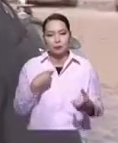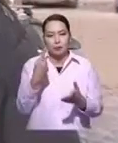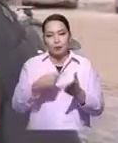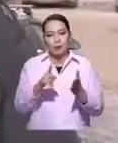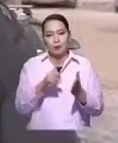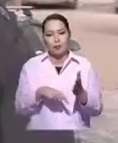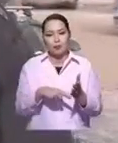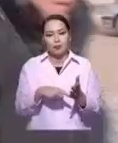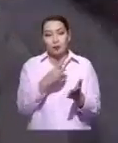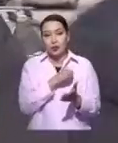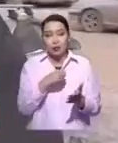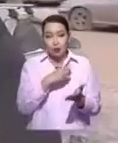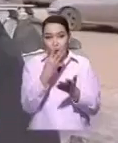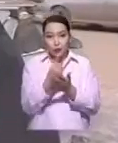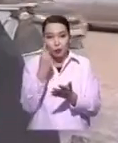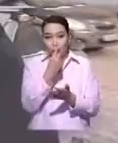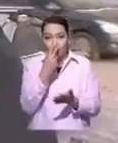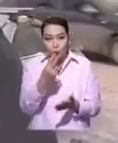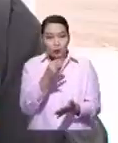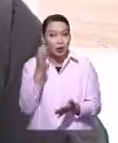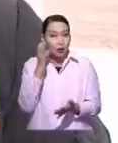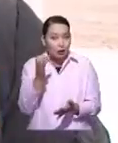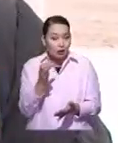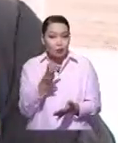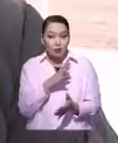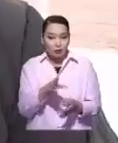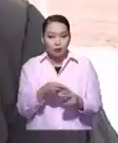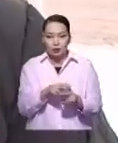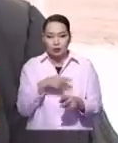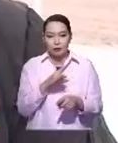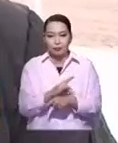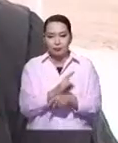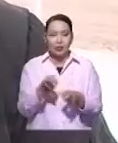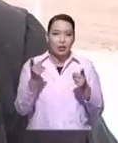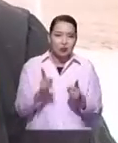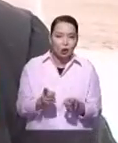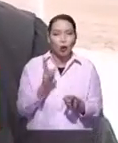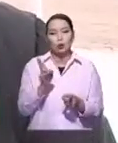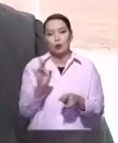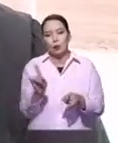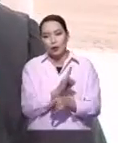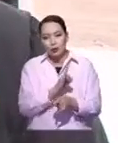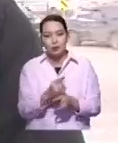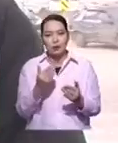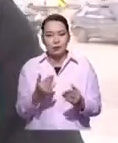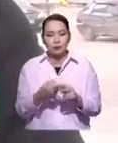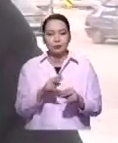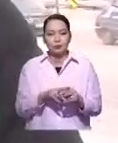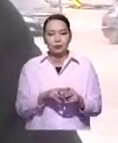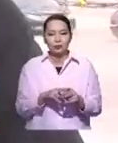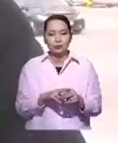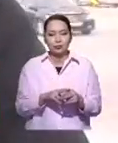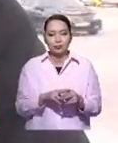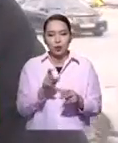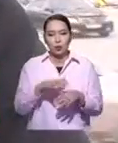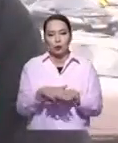Өз көзімен көрмесем, құлағымен естімесем. Кейбіреу рас айтады, кейбіреу өтірік айтады. Бес алсақ бірдей өспейді дейді негізі. Қарау керек қой,